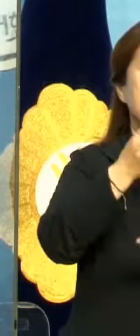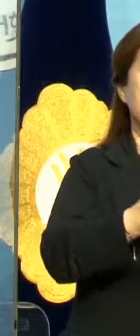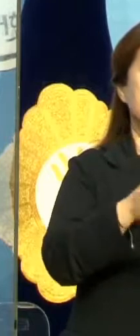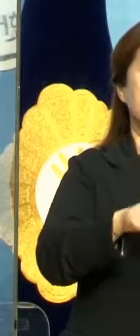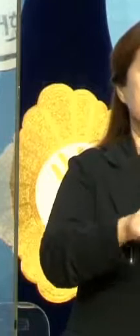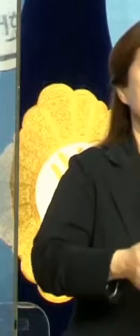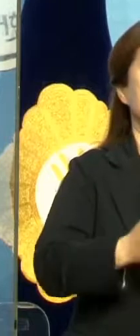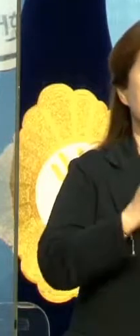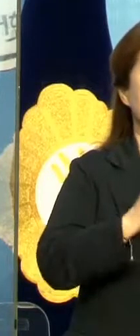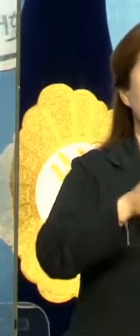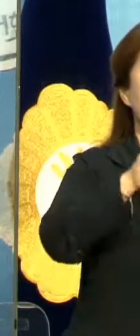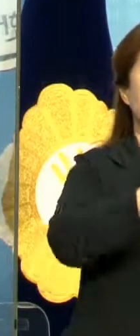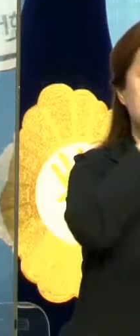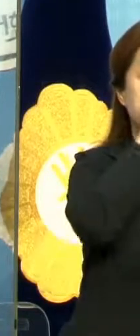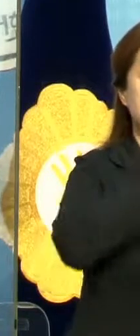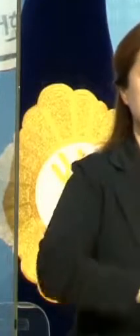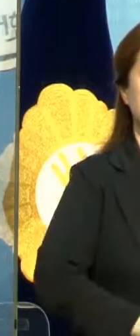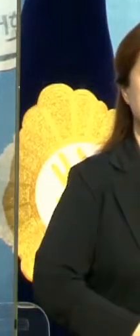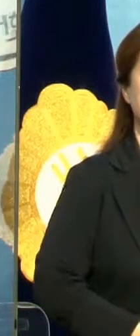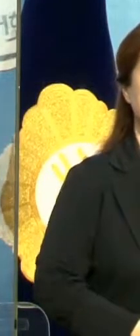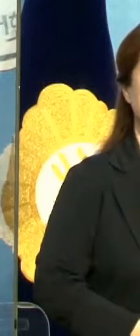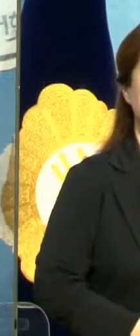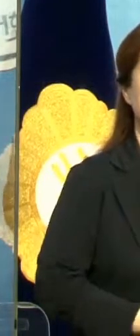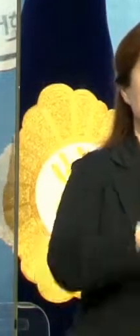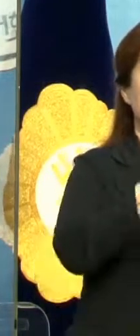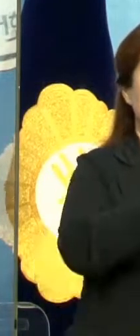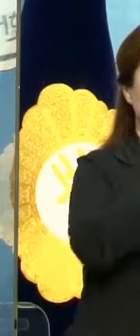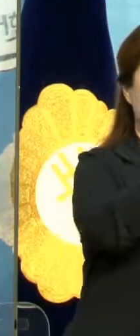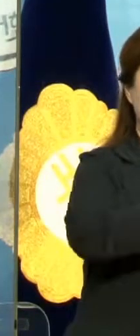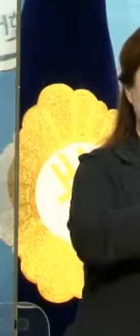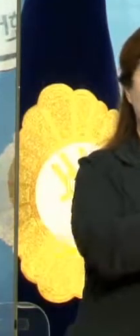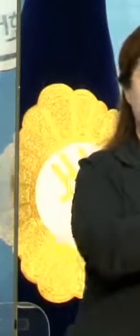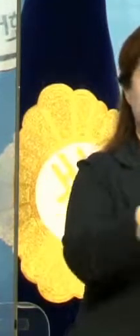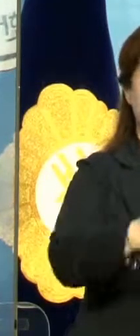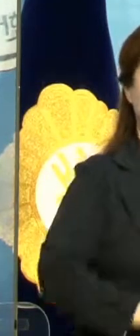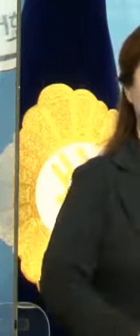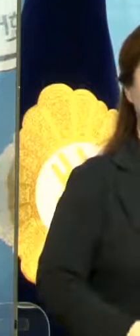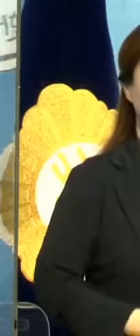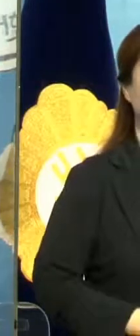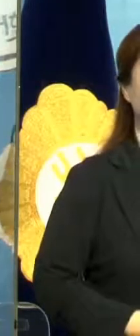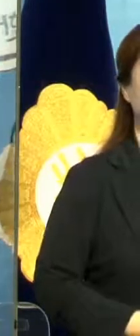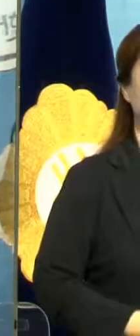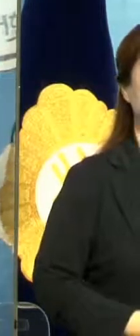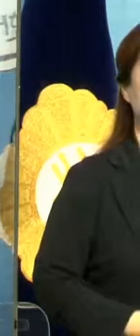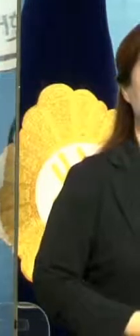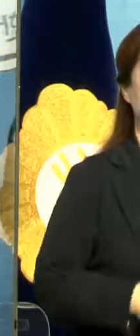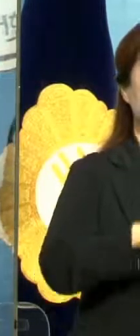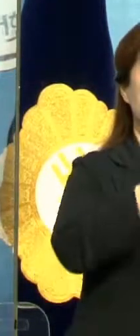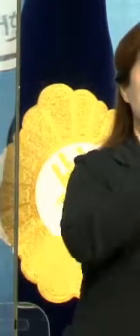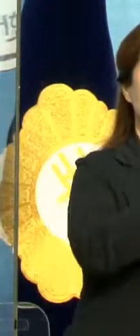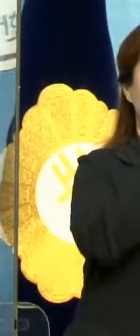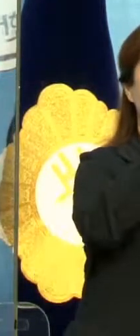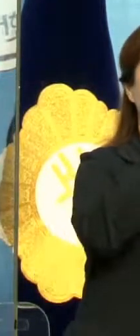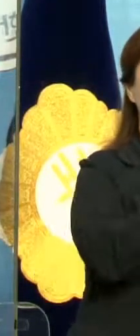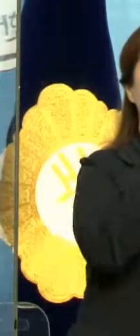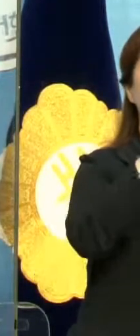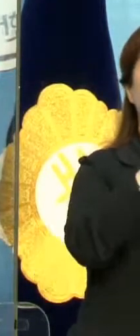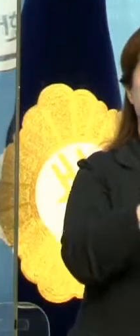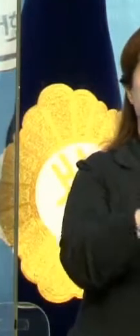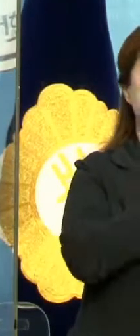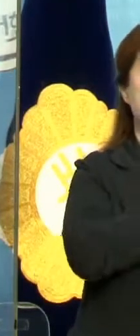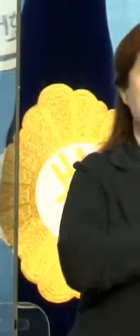마련하는데 치즈가 있겠습니다 그러면 기자회견을 하겠습니다 먼저 천주 러운 께서